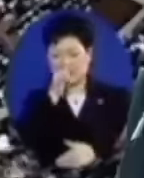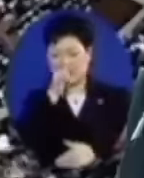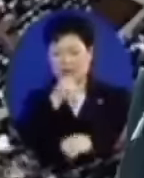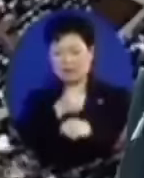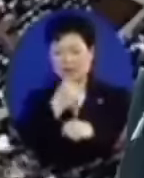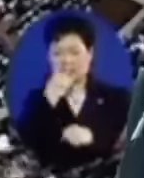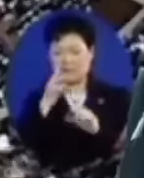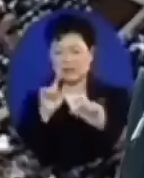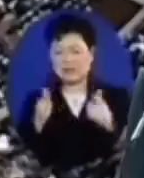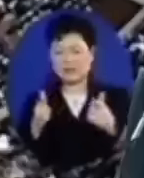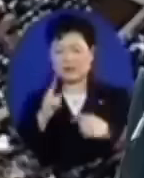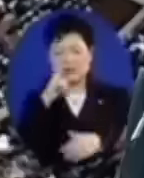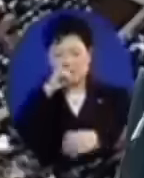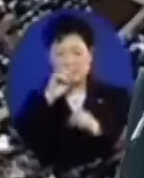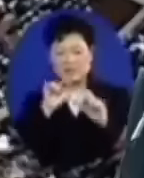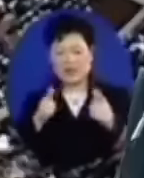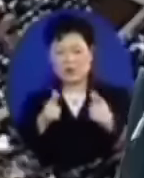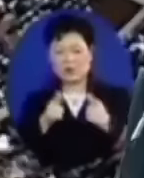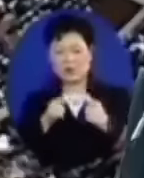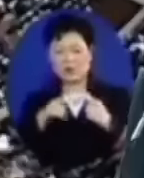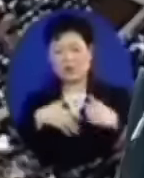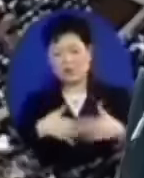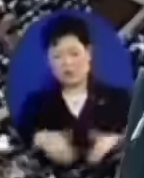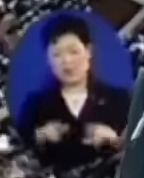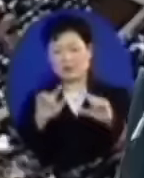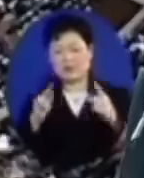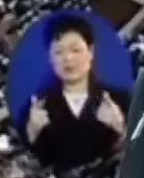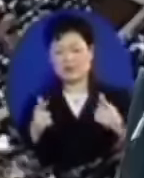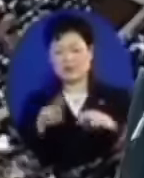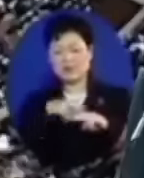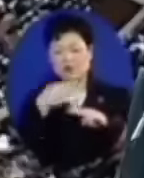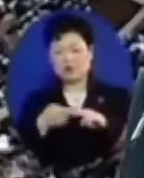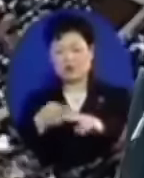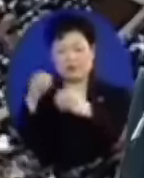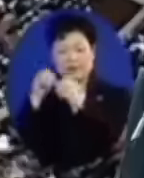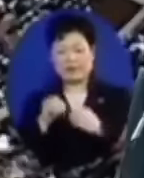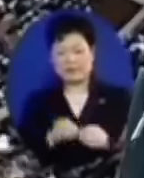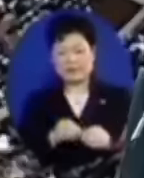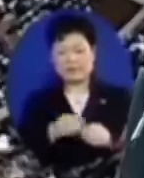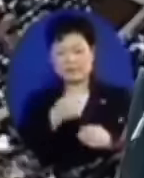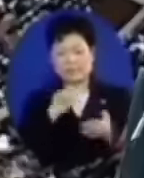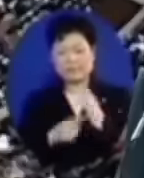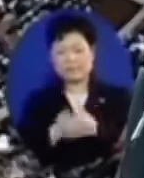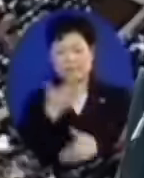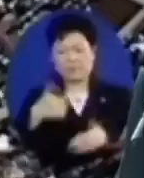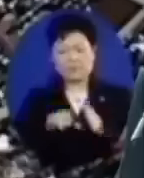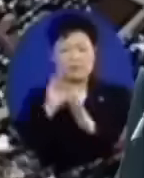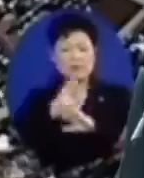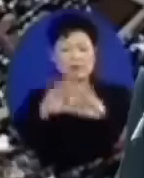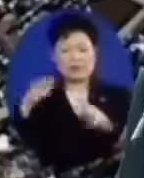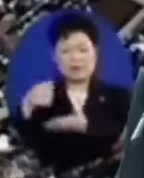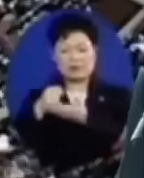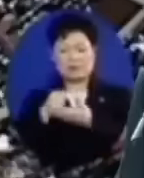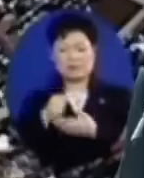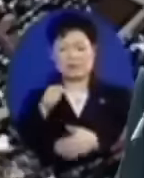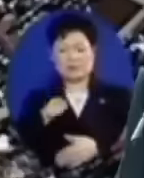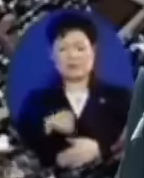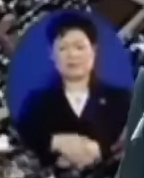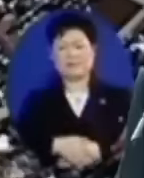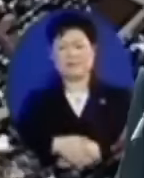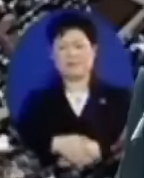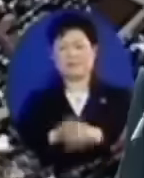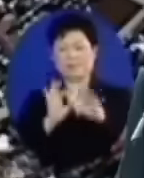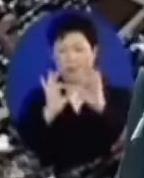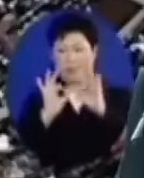하시고 썩지 않고 더럽지 않고 쇠하지 아니하는 유업을 있게 하시나니 곧 너희를 위하여 하늘에 간직한 것이라. 여기